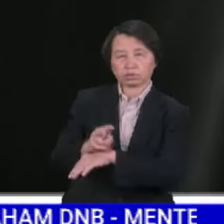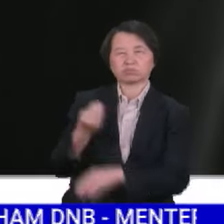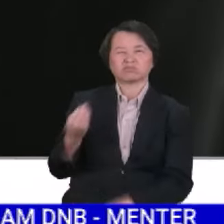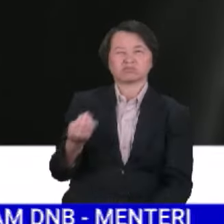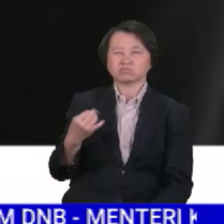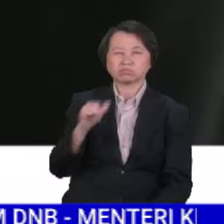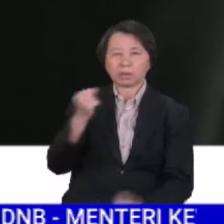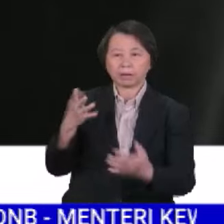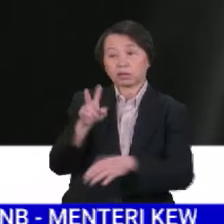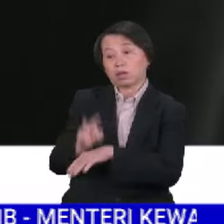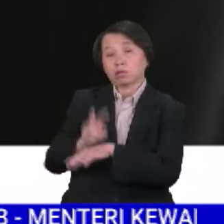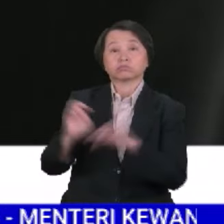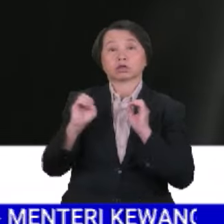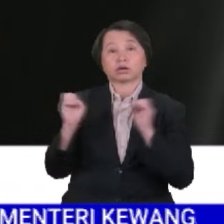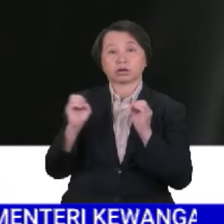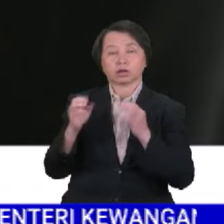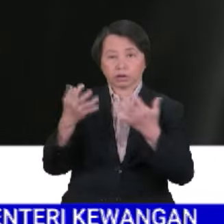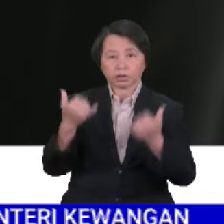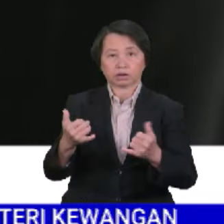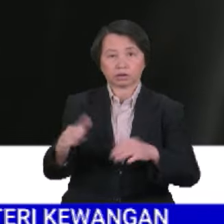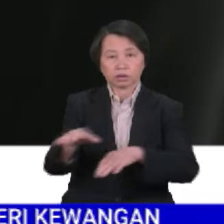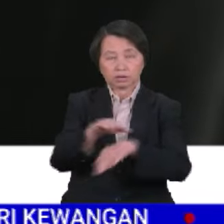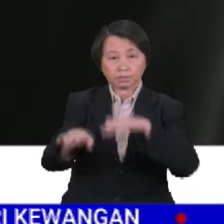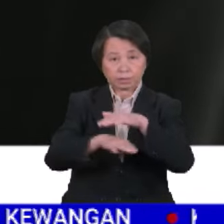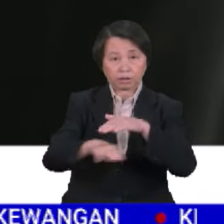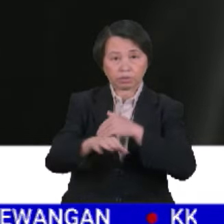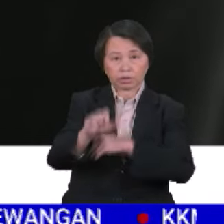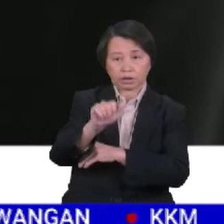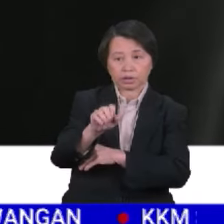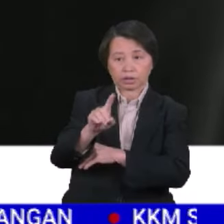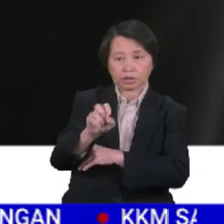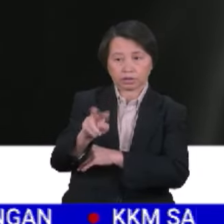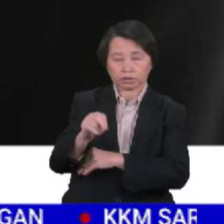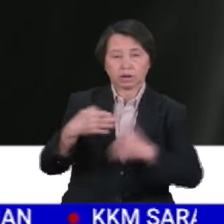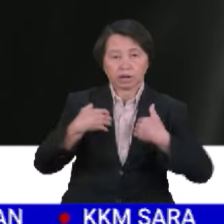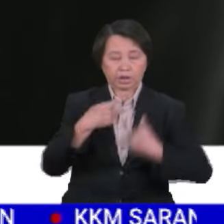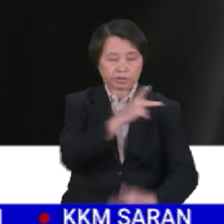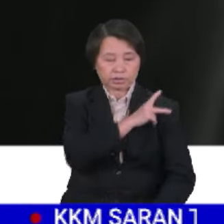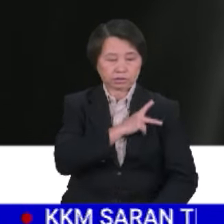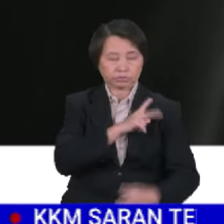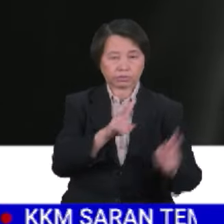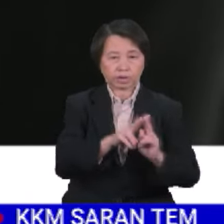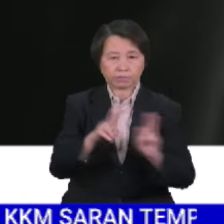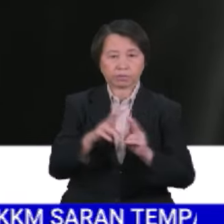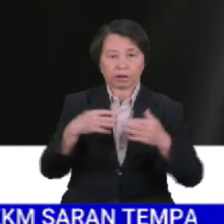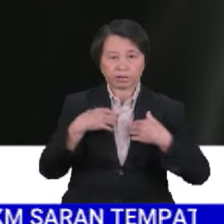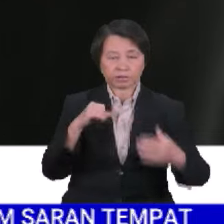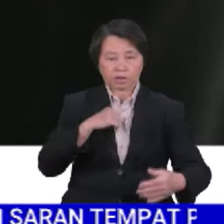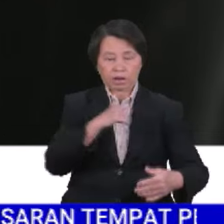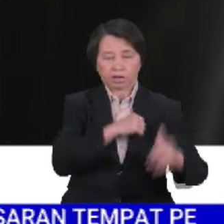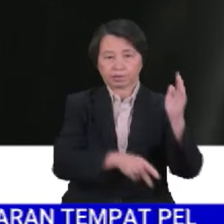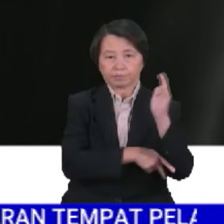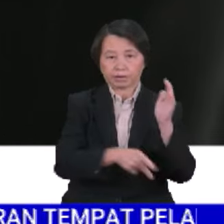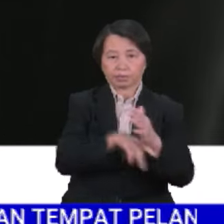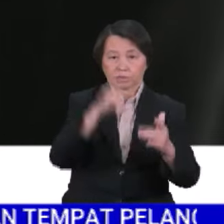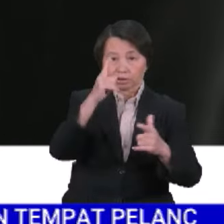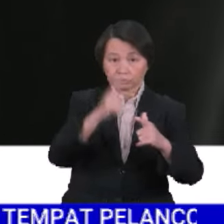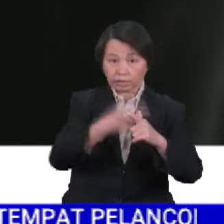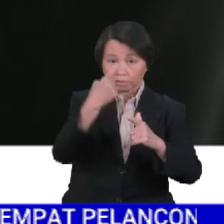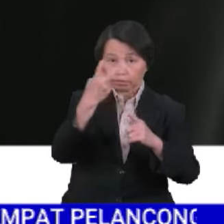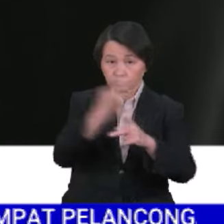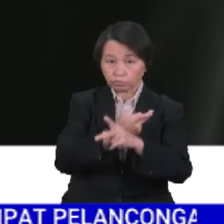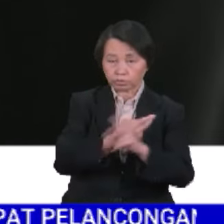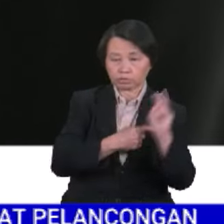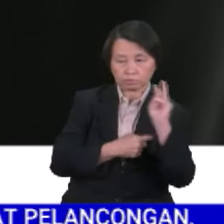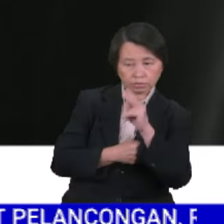kurang ya Yang ini dibawa ideo ya Ada ketua kampung ada di paling manis sekali sebulan kalau ada